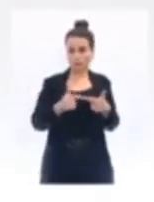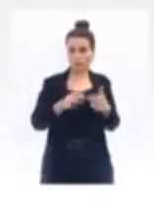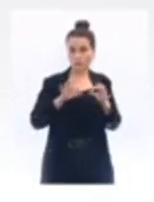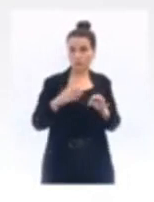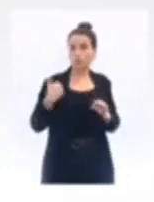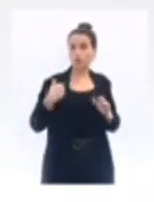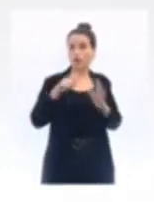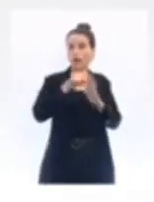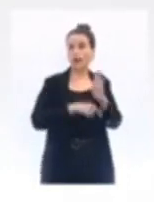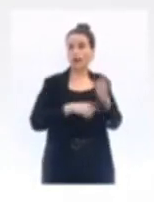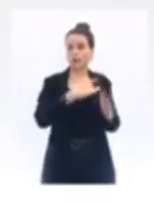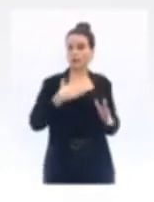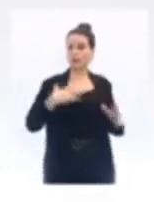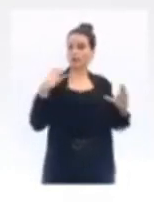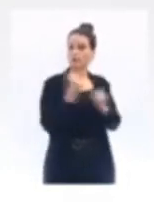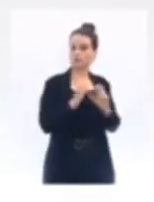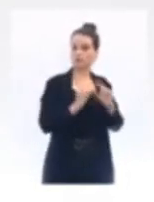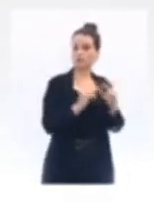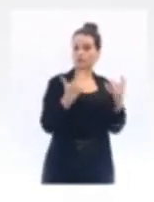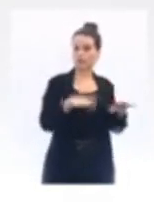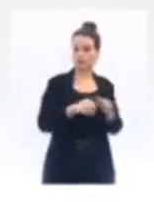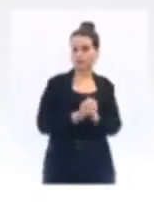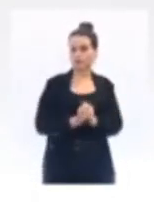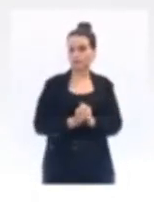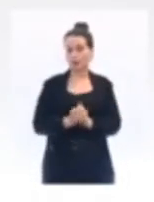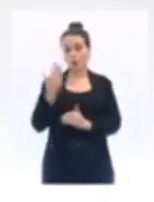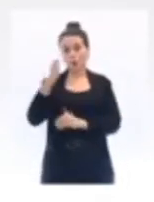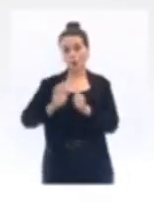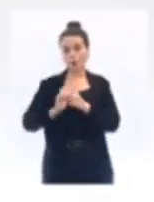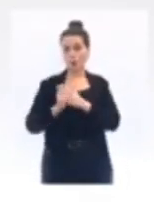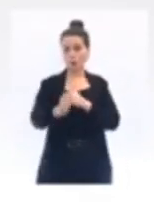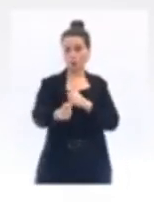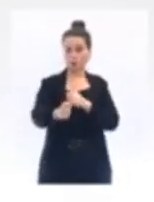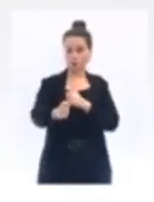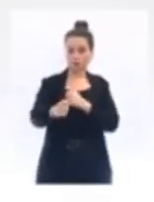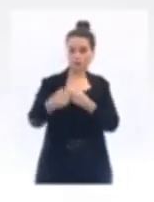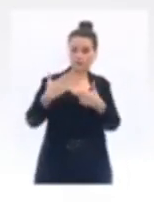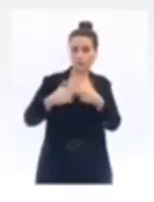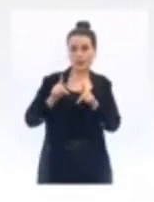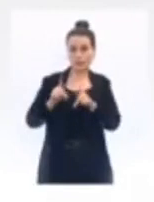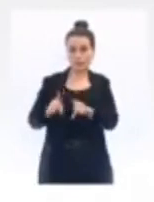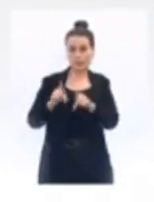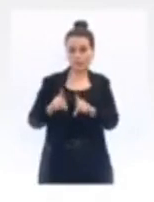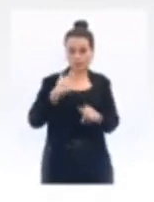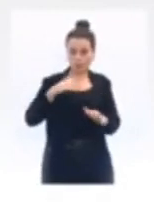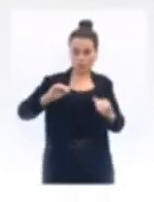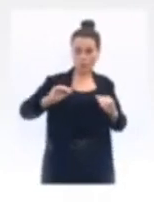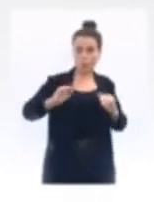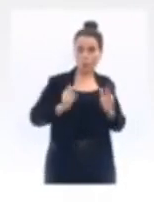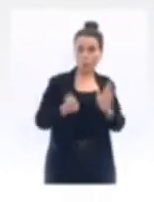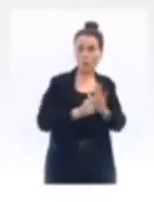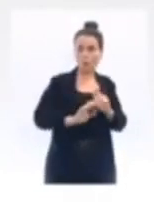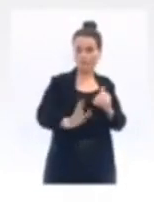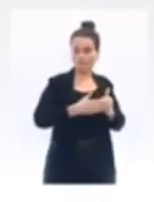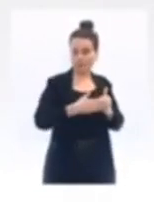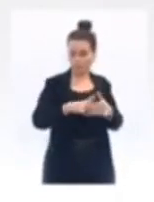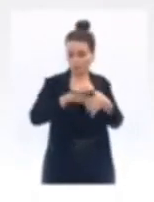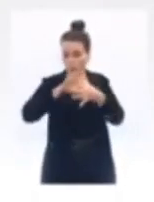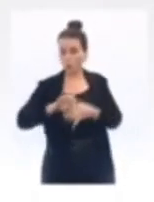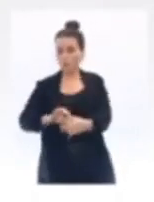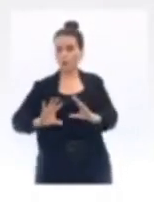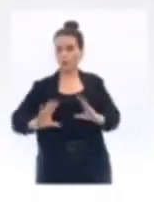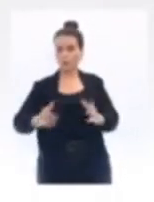avez des lycées où il n'est pas souhaité du tout de passer en demi-groupe, soit parce que la densité n'est pas forte, soit parce que les expériences qui ont